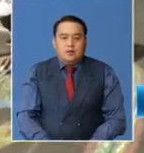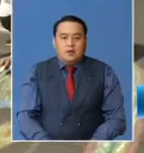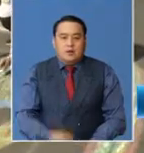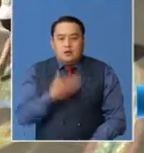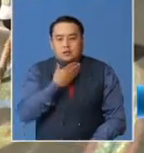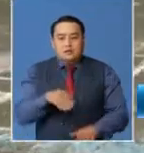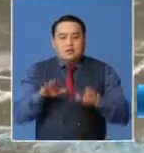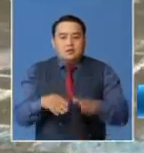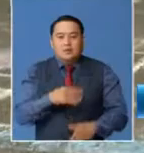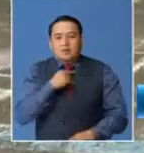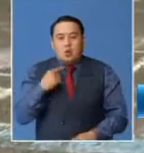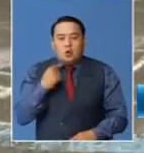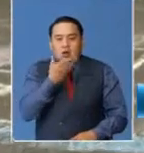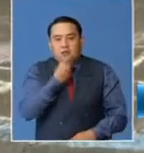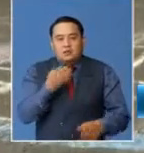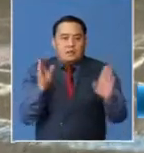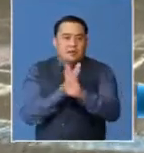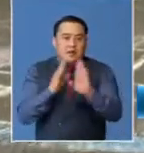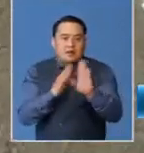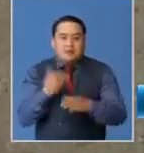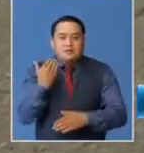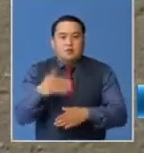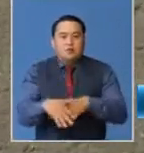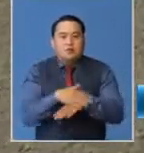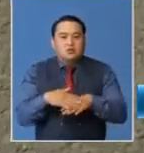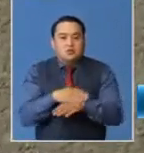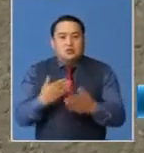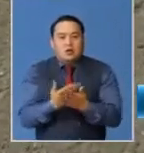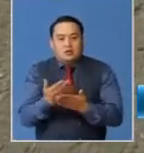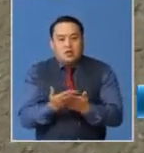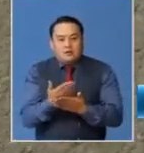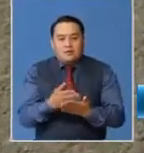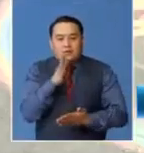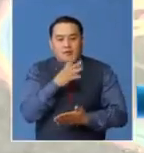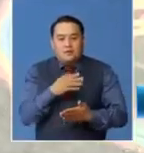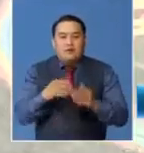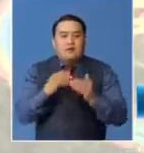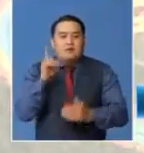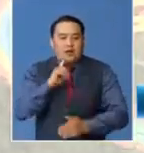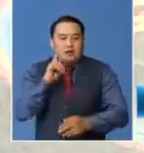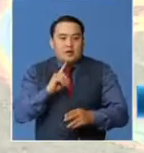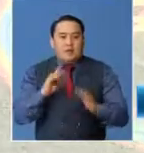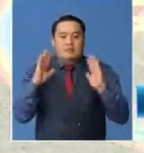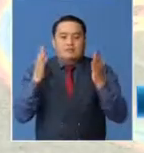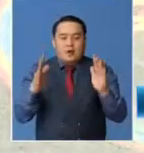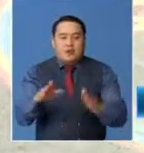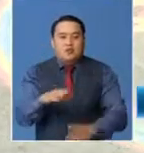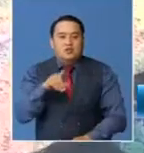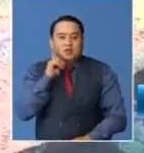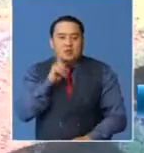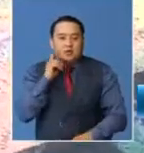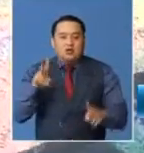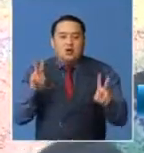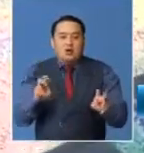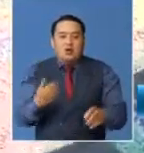Достопримечательности Талдыкургана, красивая природа и даже его жители. Все это запечатлено во временной галерее искусств в парке Жастар. Стараниями